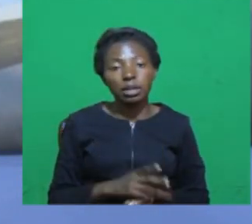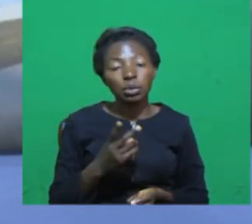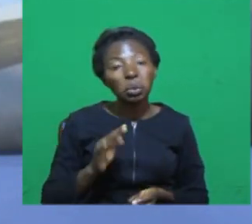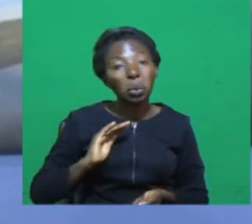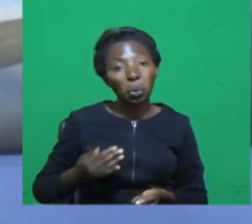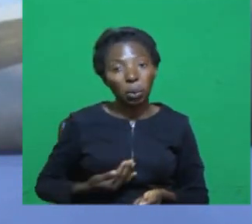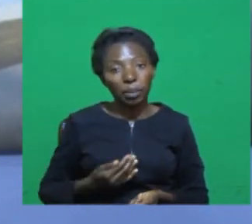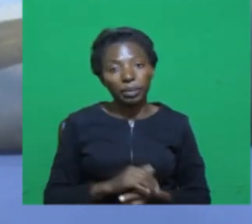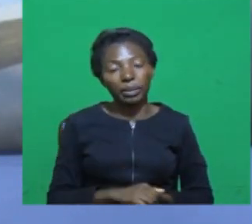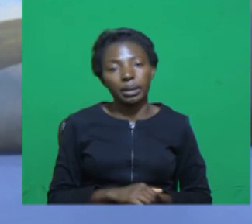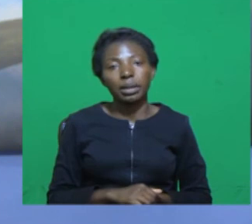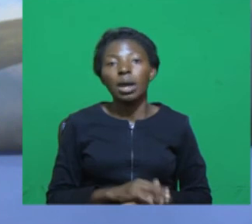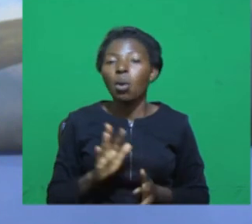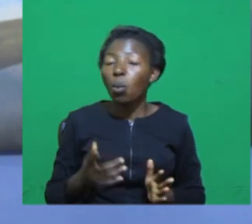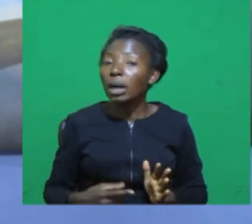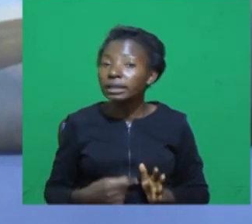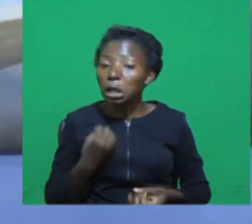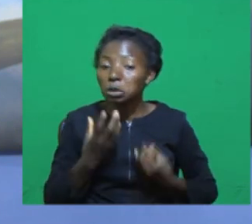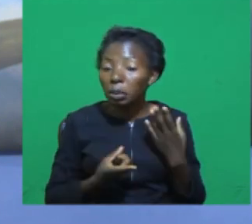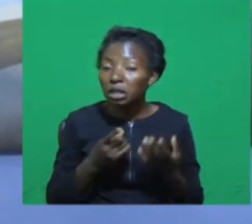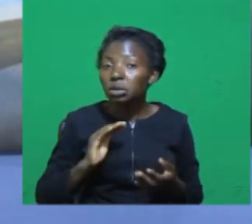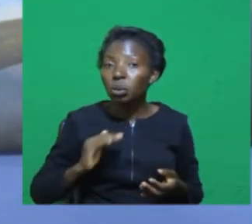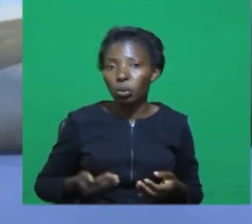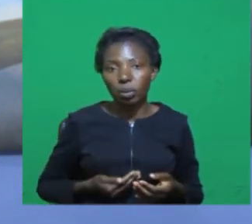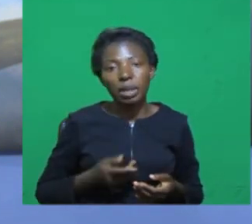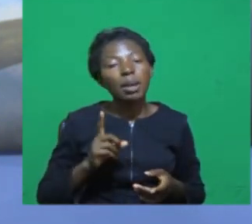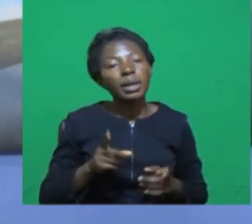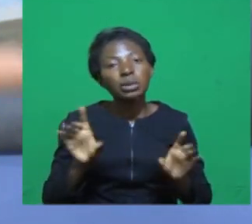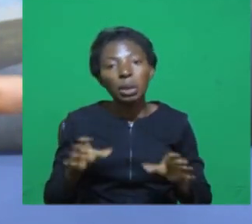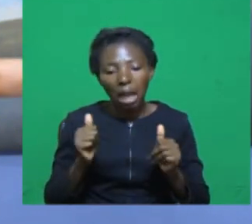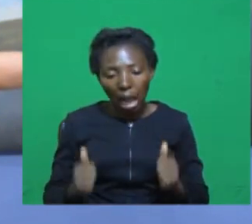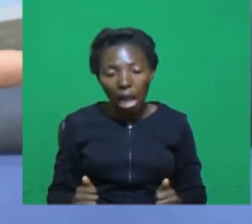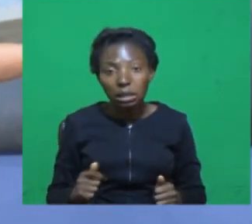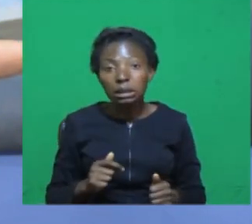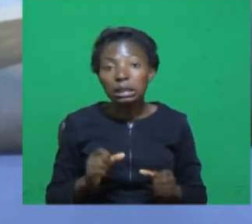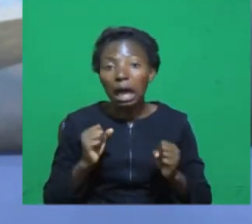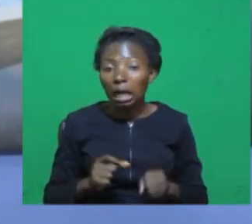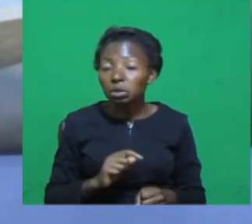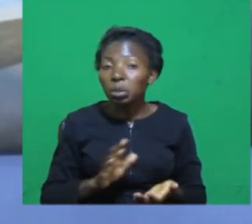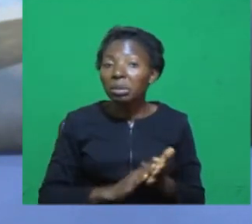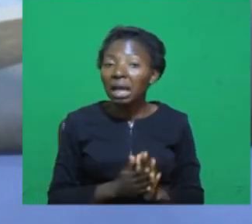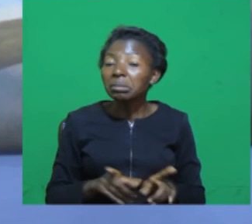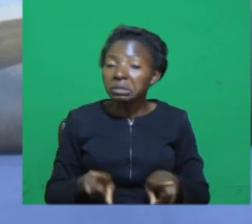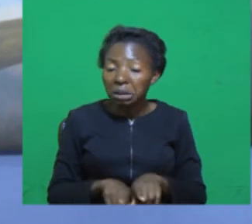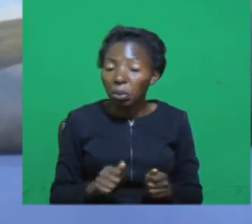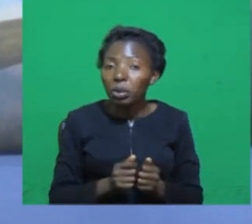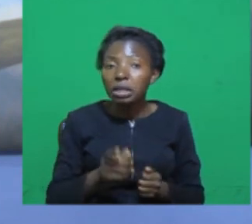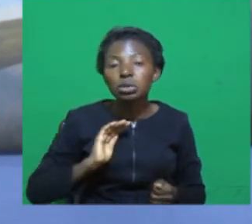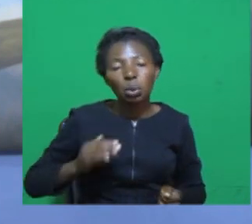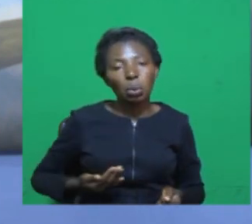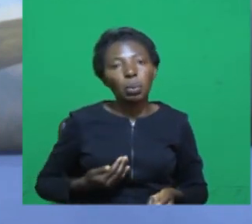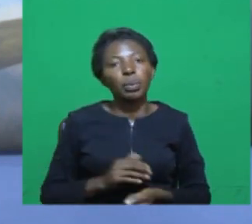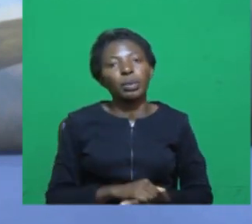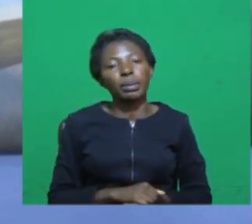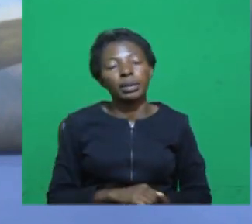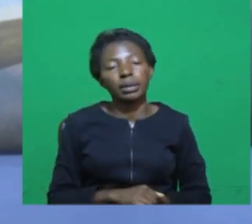vairava zvakadescribwa vakadzi ava ngatishingairei kudaro even tichitopfeka